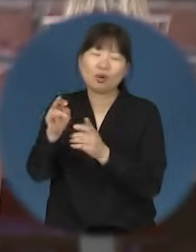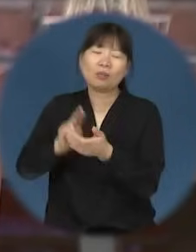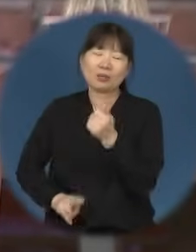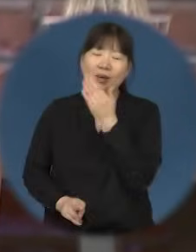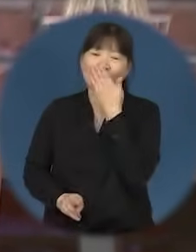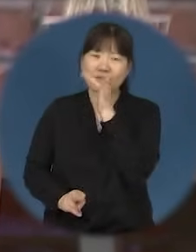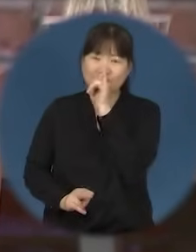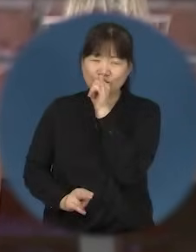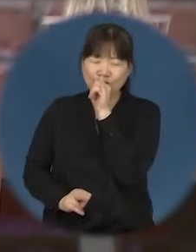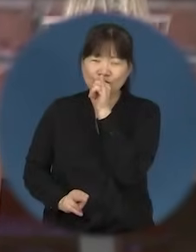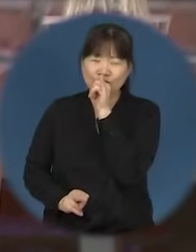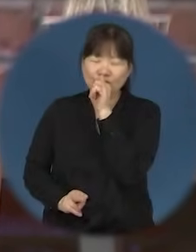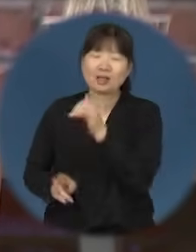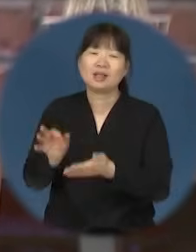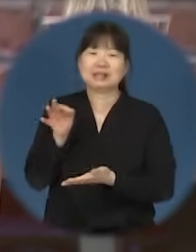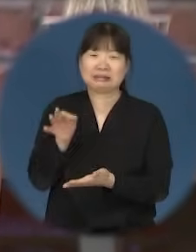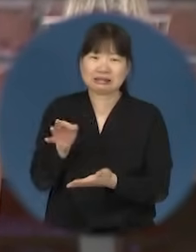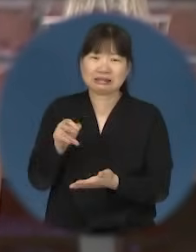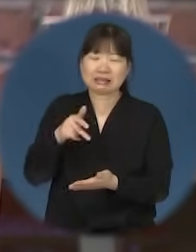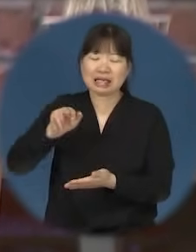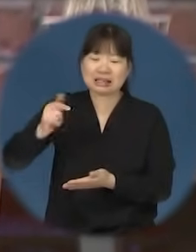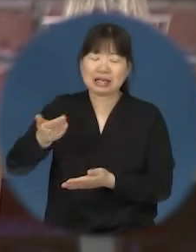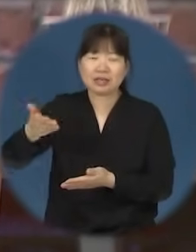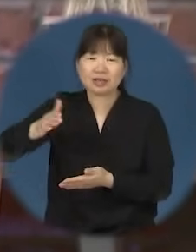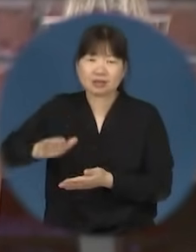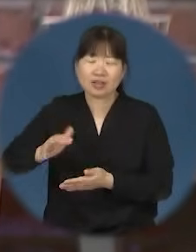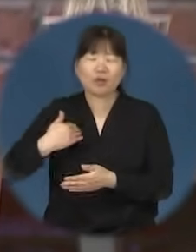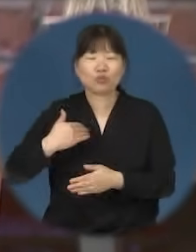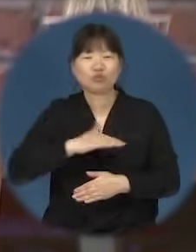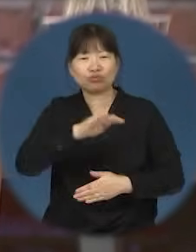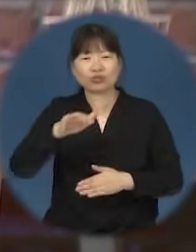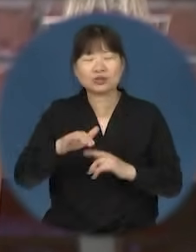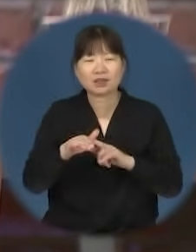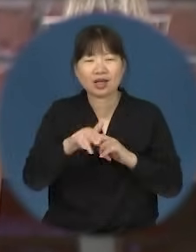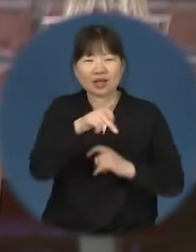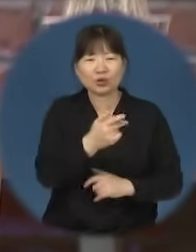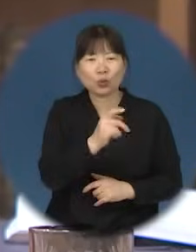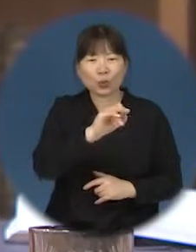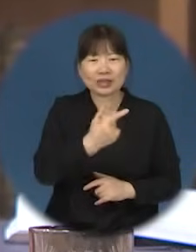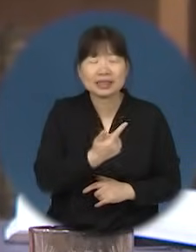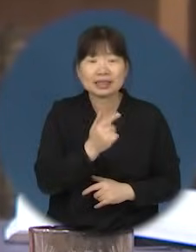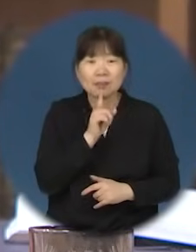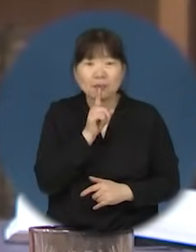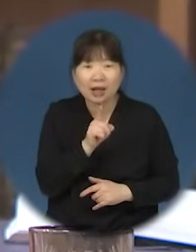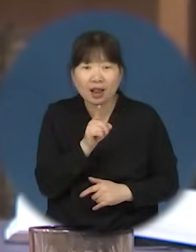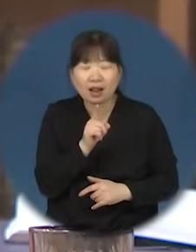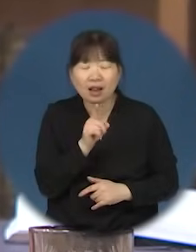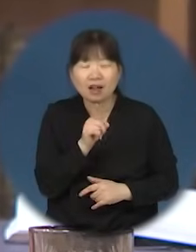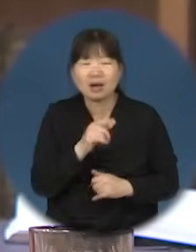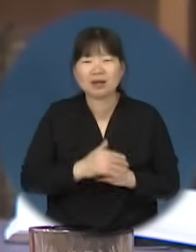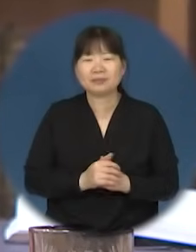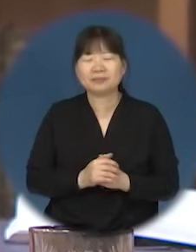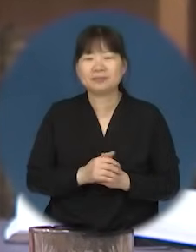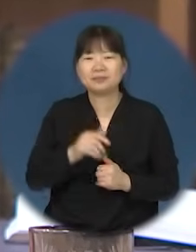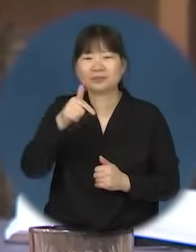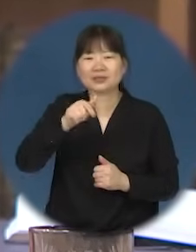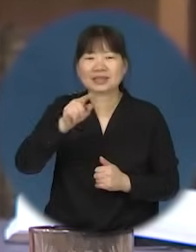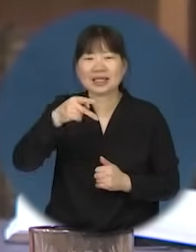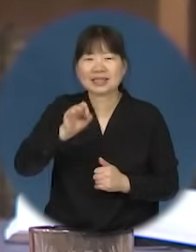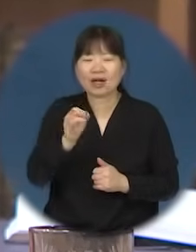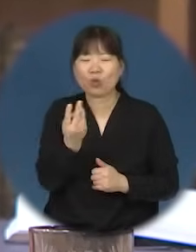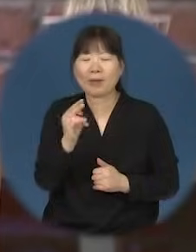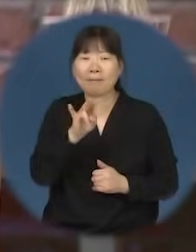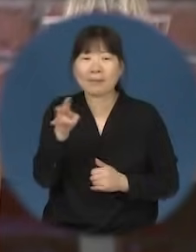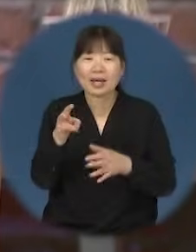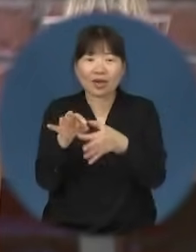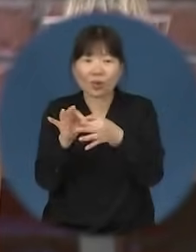있다. 라는 것이 이제 자산인데요. 그렇죠. 우리가 뭐 코인이라고 하는 그건 것이 가상화폐, 화폐